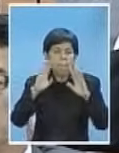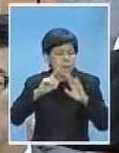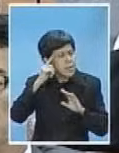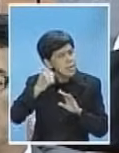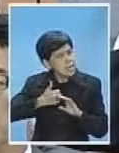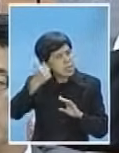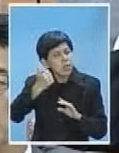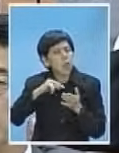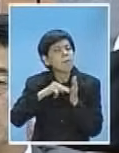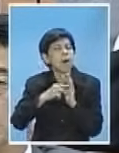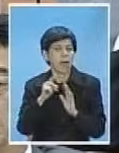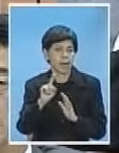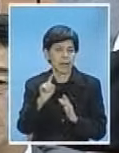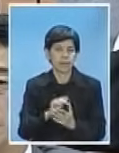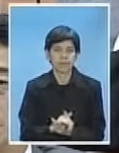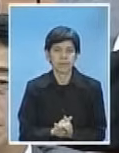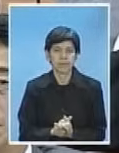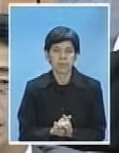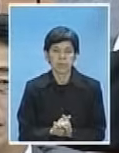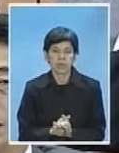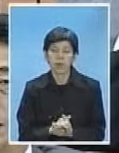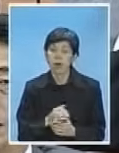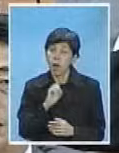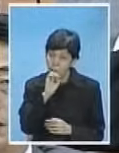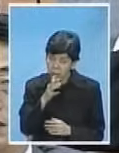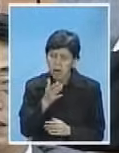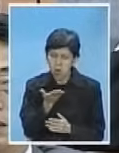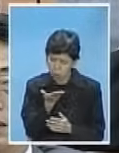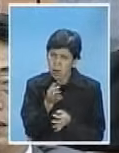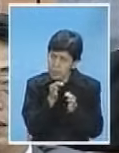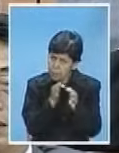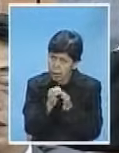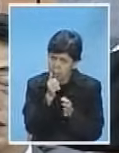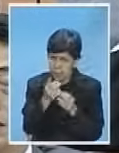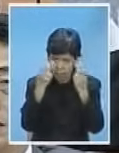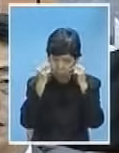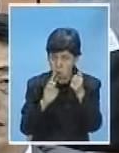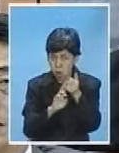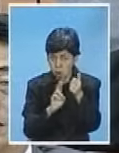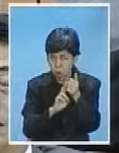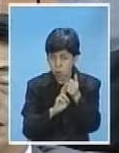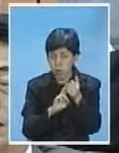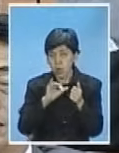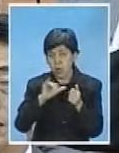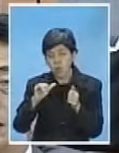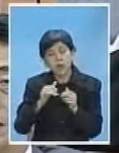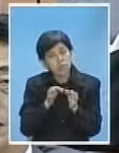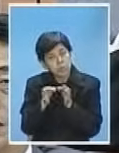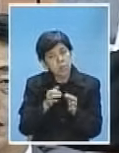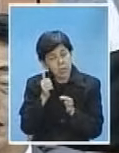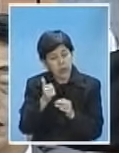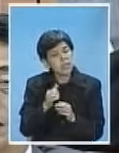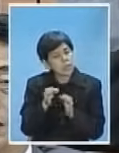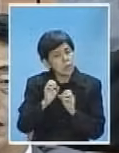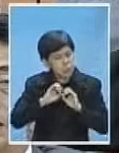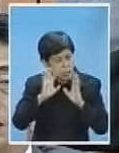อื่นเนี่ยคืออะไรถ้าสามารถตอบได้กรุณาท่านรองนายกยงยุทธกรุณาอธิบายให้กระ